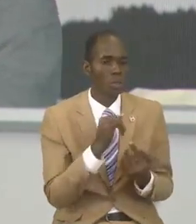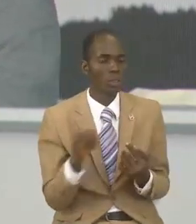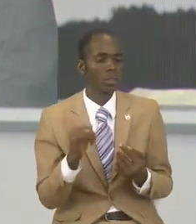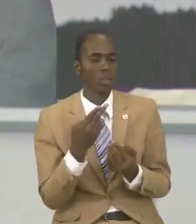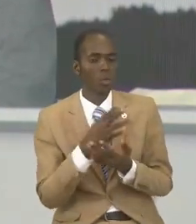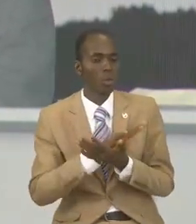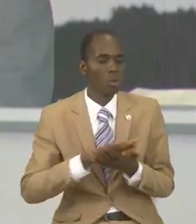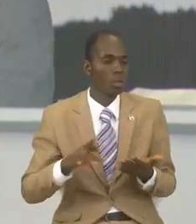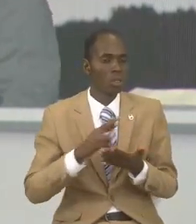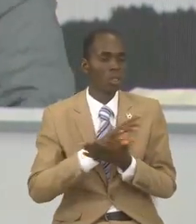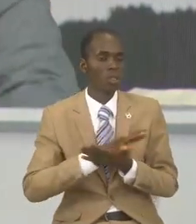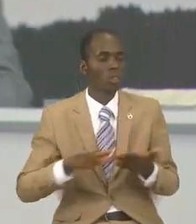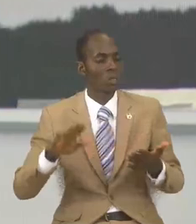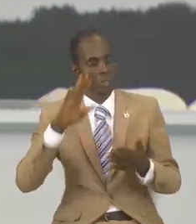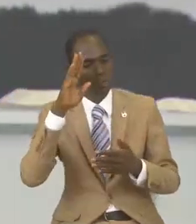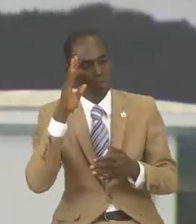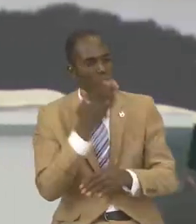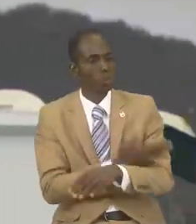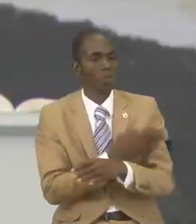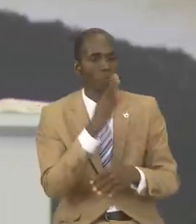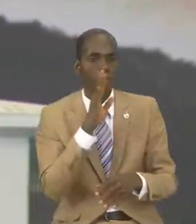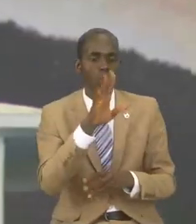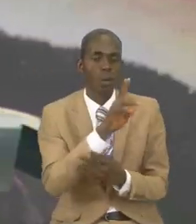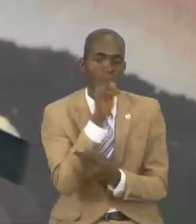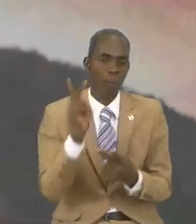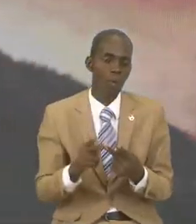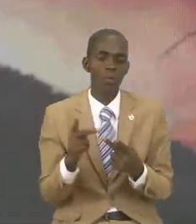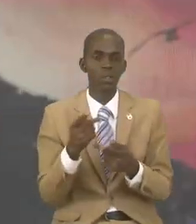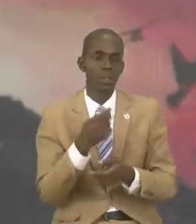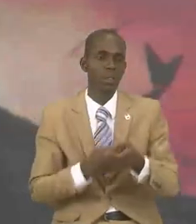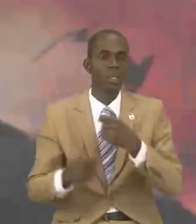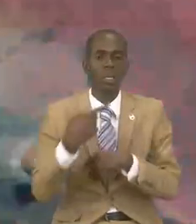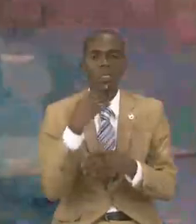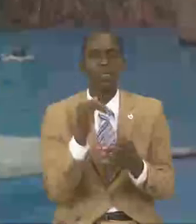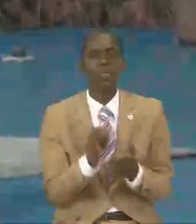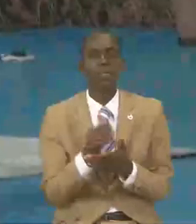mon fils soit son substitut.